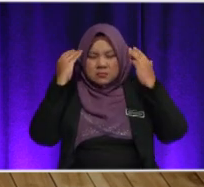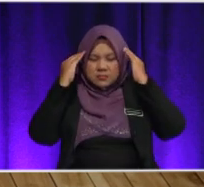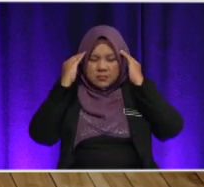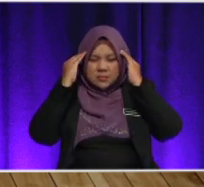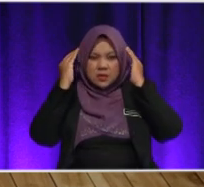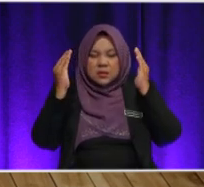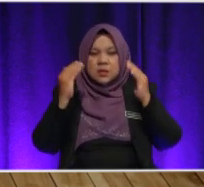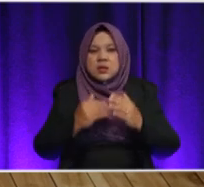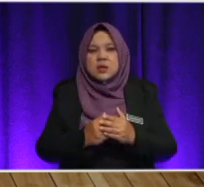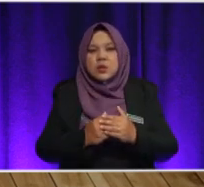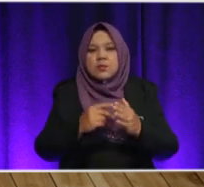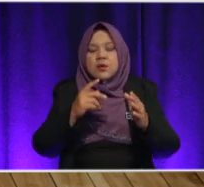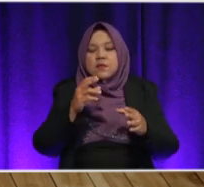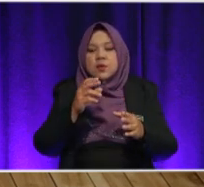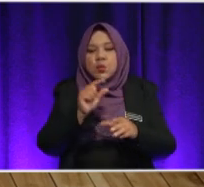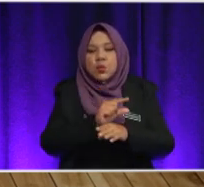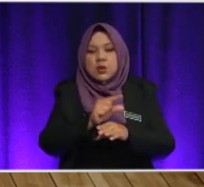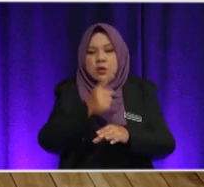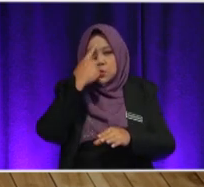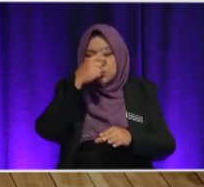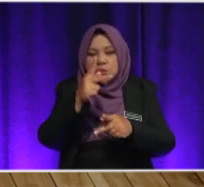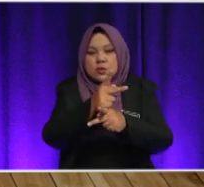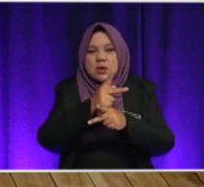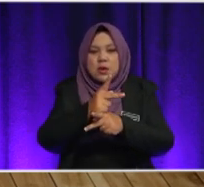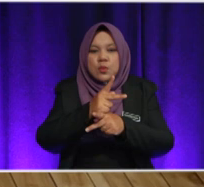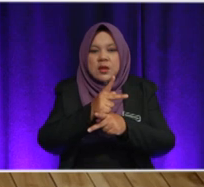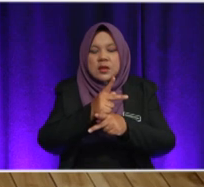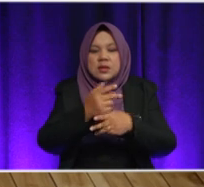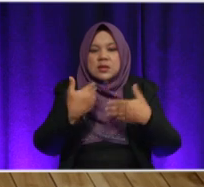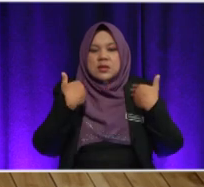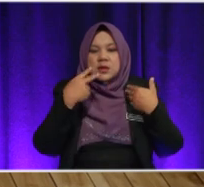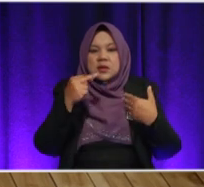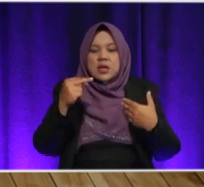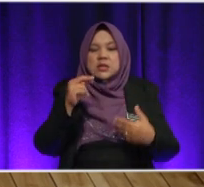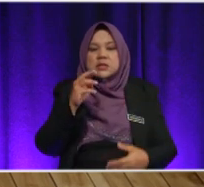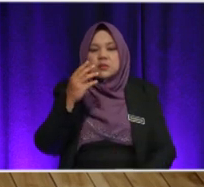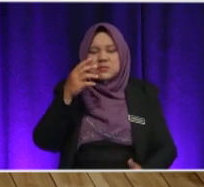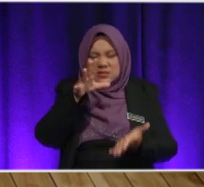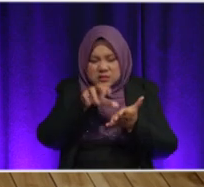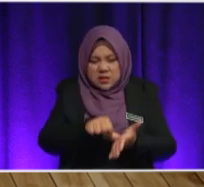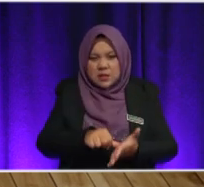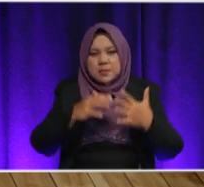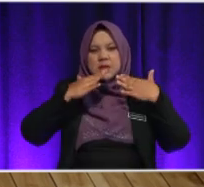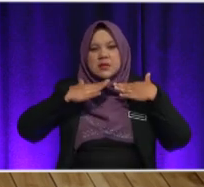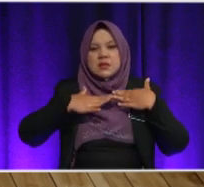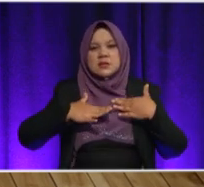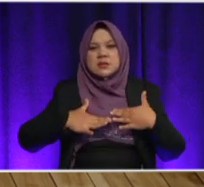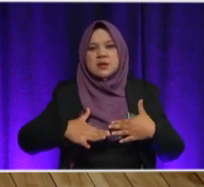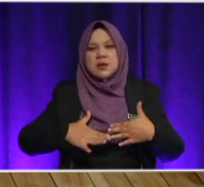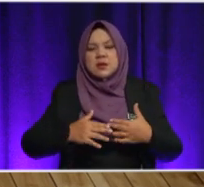ubah ini berfungsi untuk awal keadaan kemurungan adik bayi kita rileks